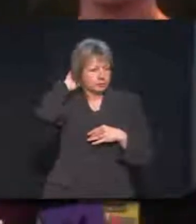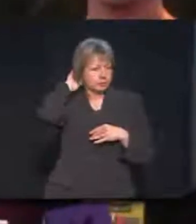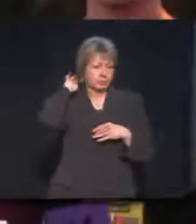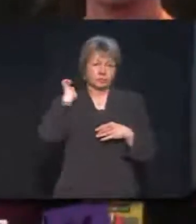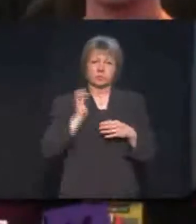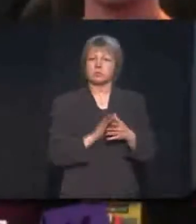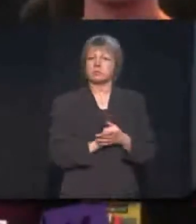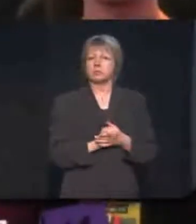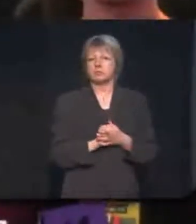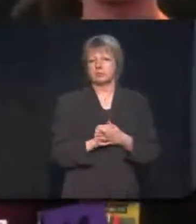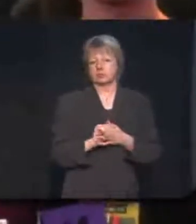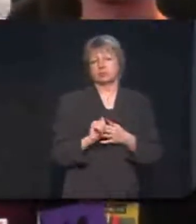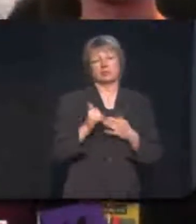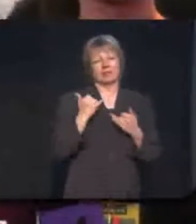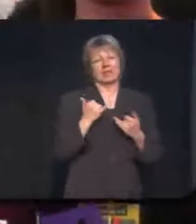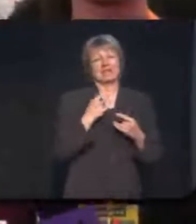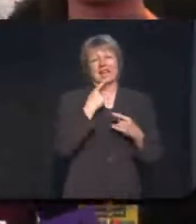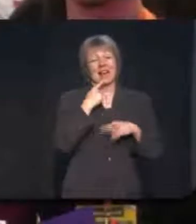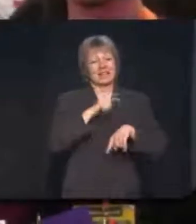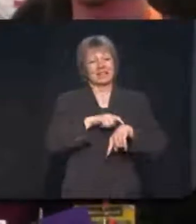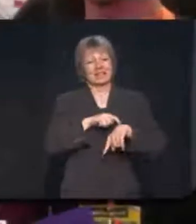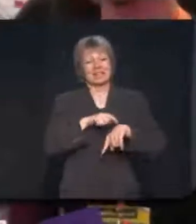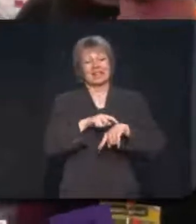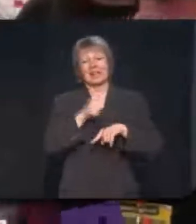redezeitbegrenzung auf eine Minute